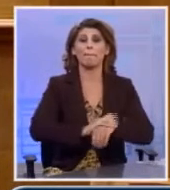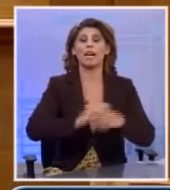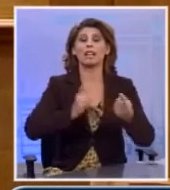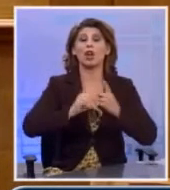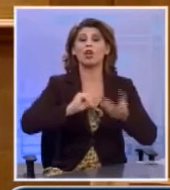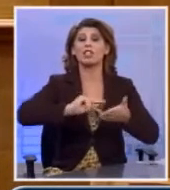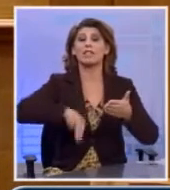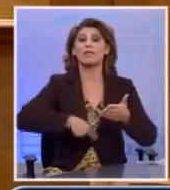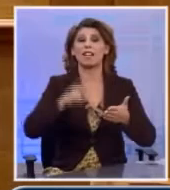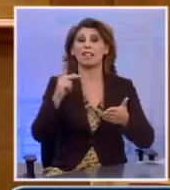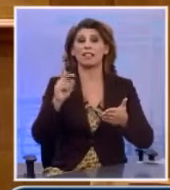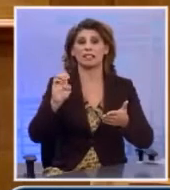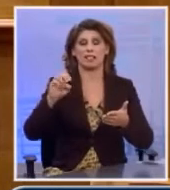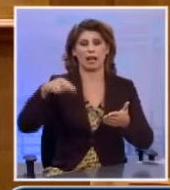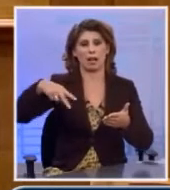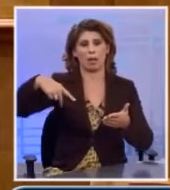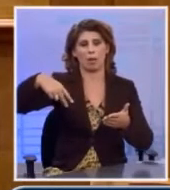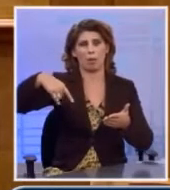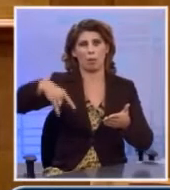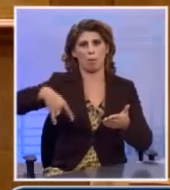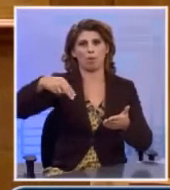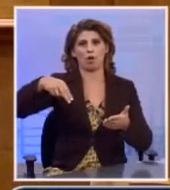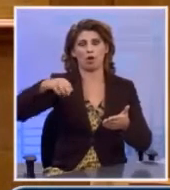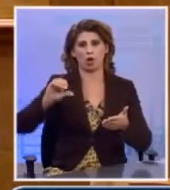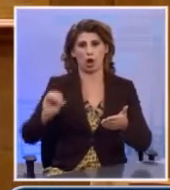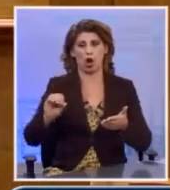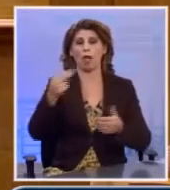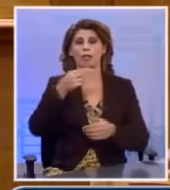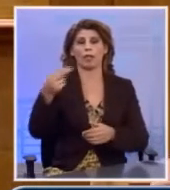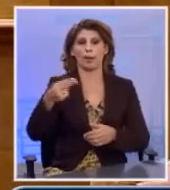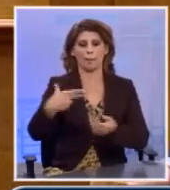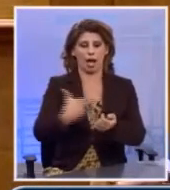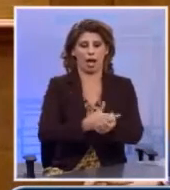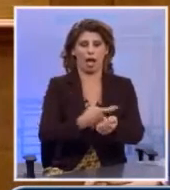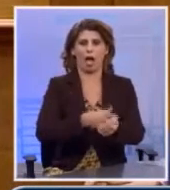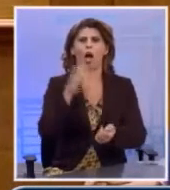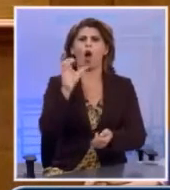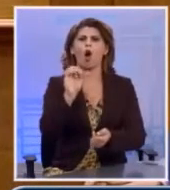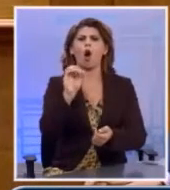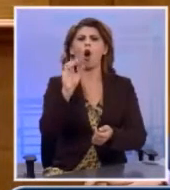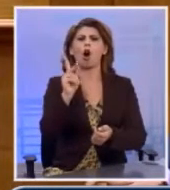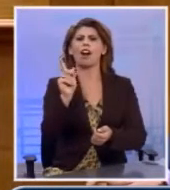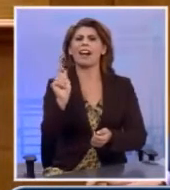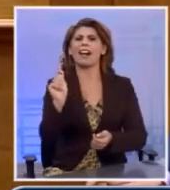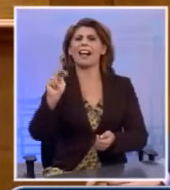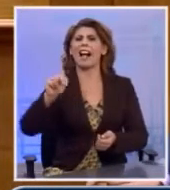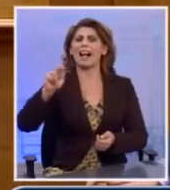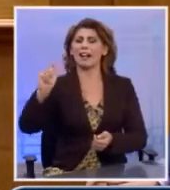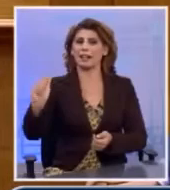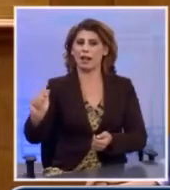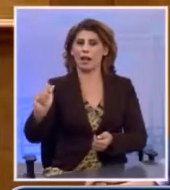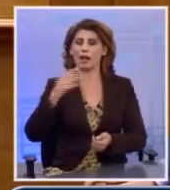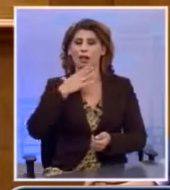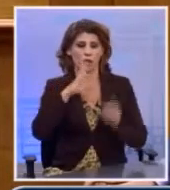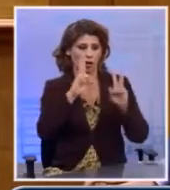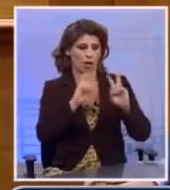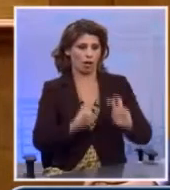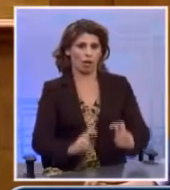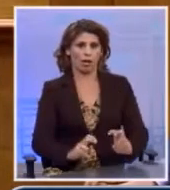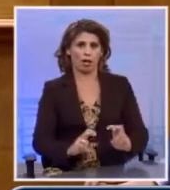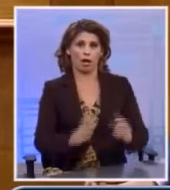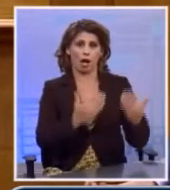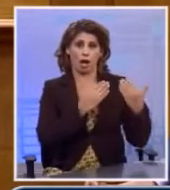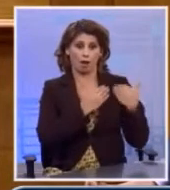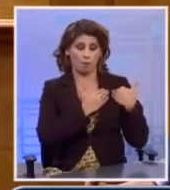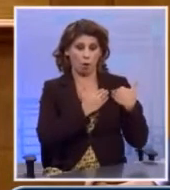Κελκνού. Τόσο με τον Οκανά, όπου σύμφωνα με τους ελέγχους των αρμόδιων σωμάτων δεν